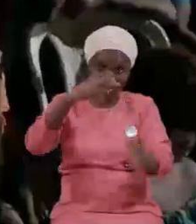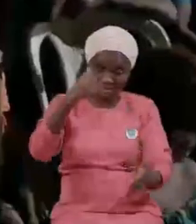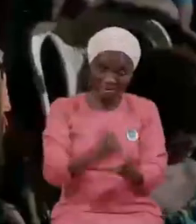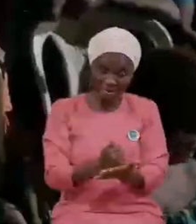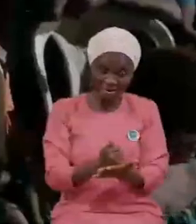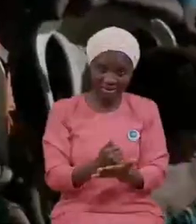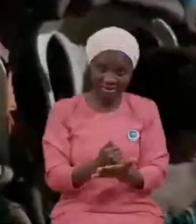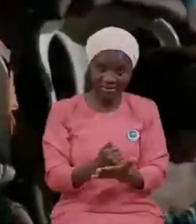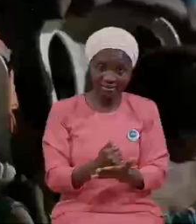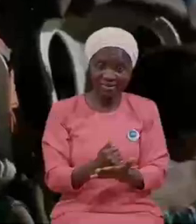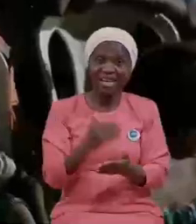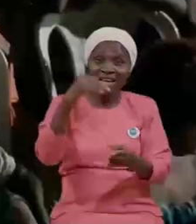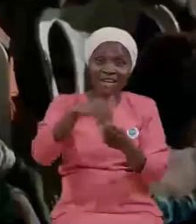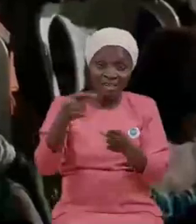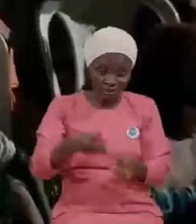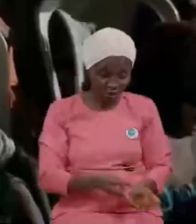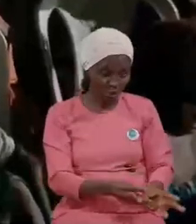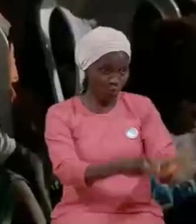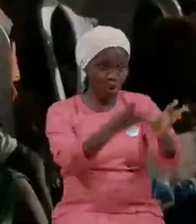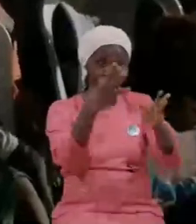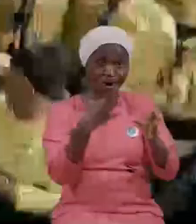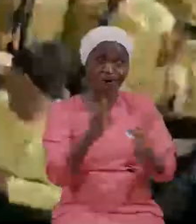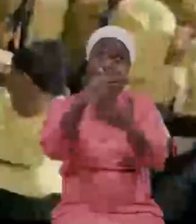dans la direction du ciel.